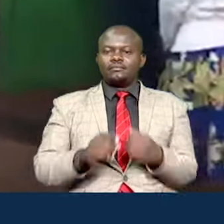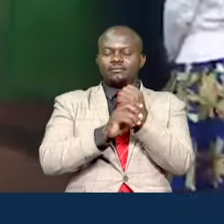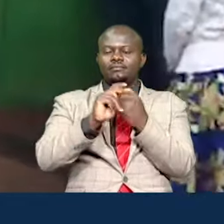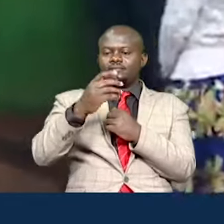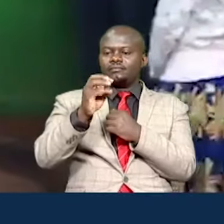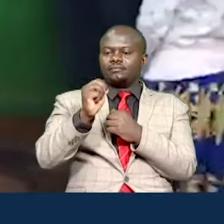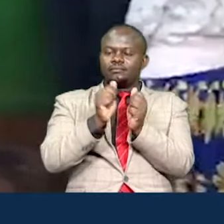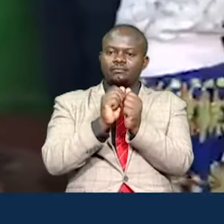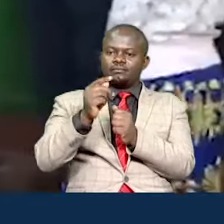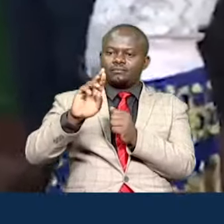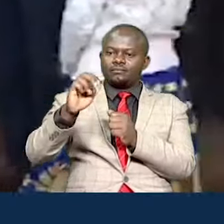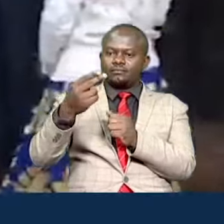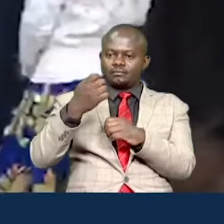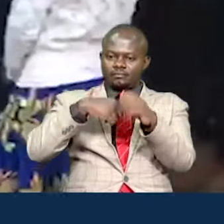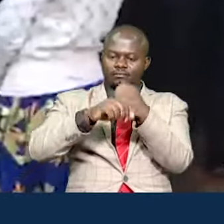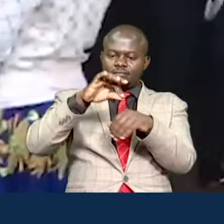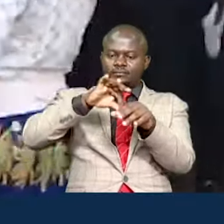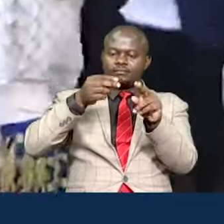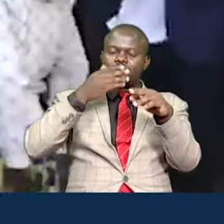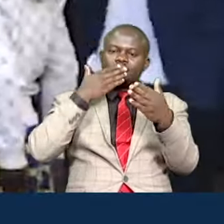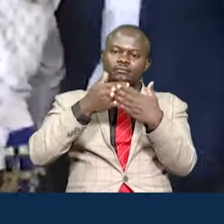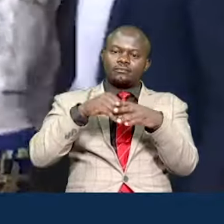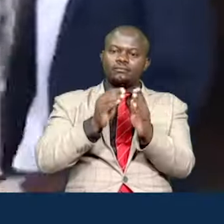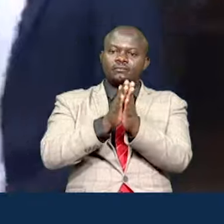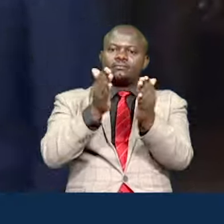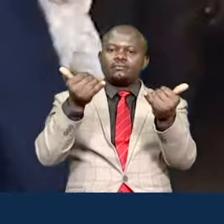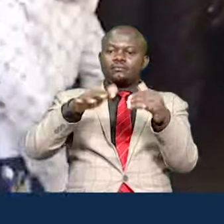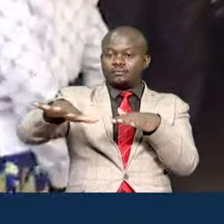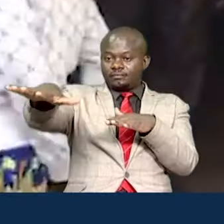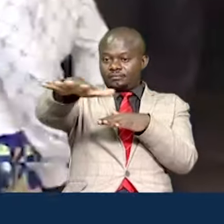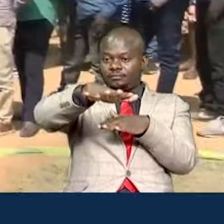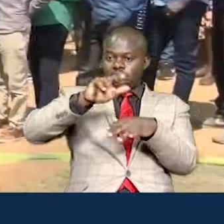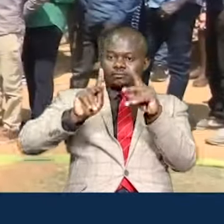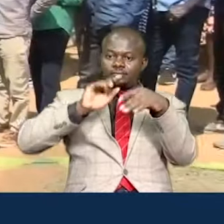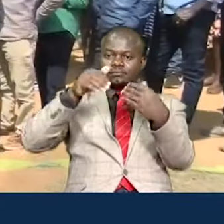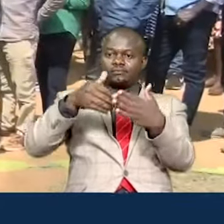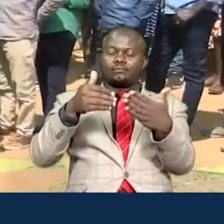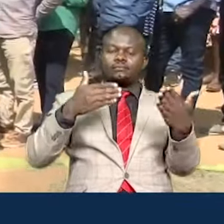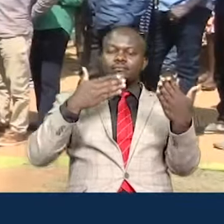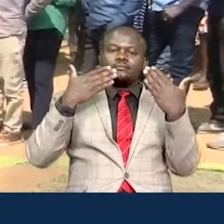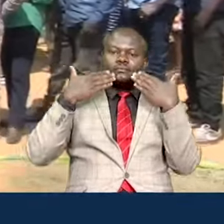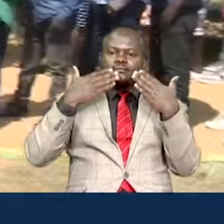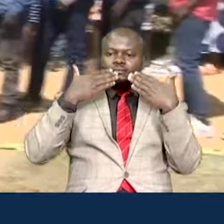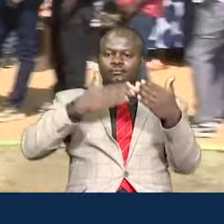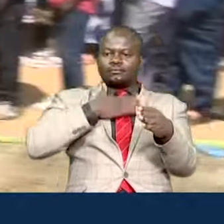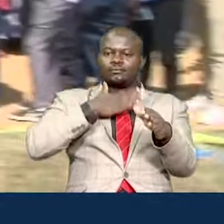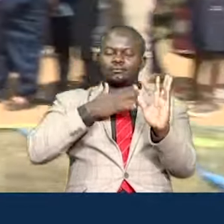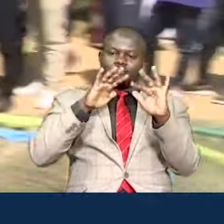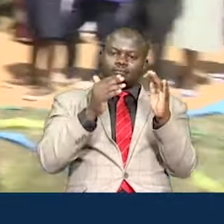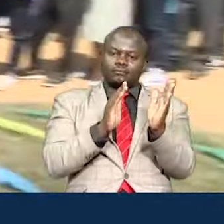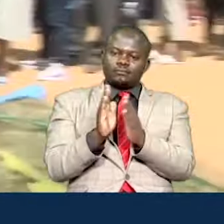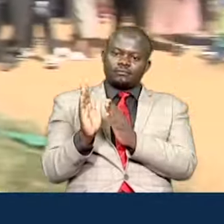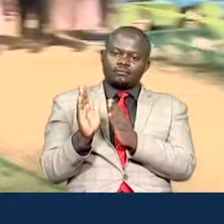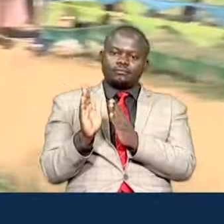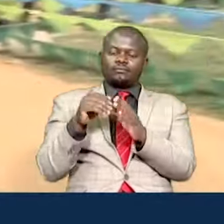Kirehe naho ibikorwa by'amatora byagenze neza muri rusange. Kuri izi site abaturage bashimye uburyo amatora yari ateguye. Mu